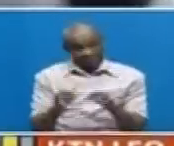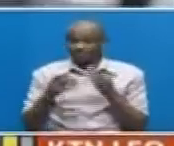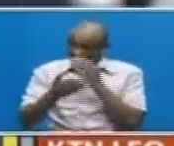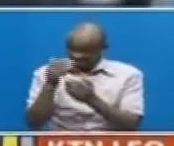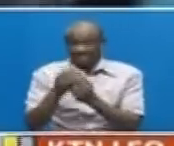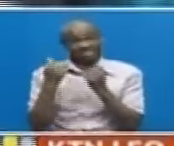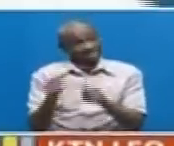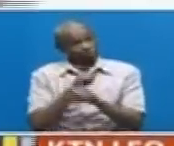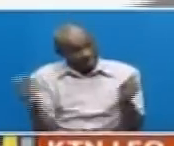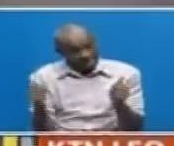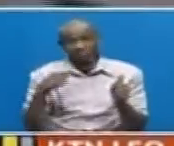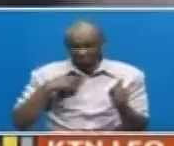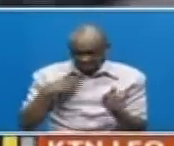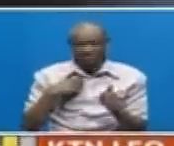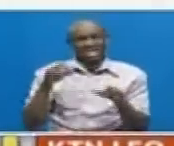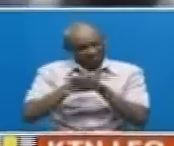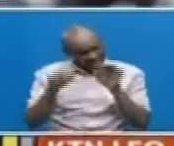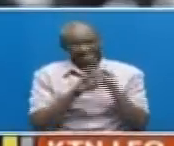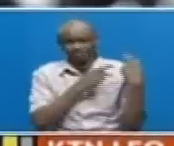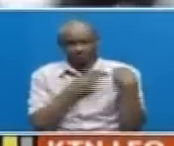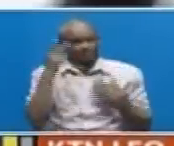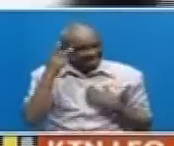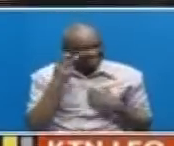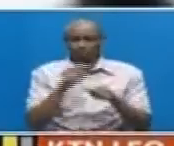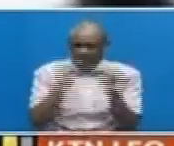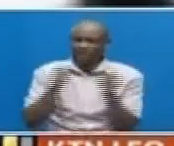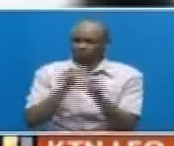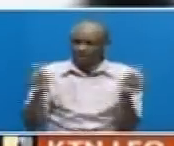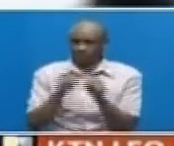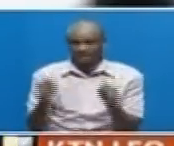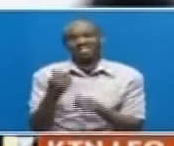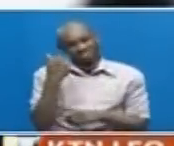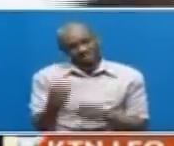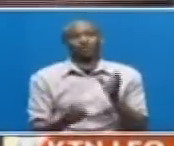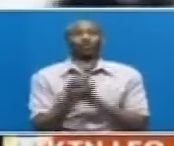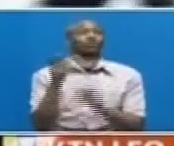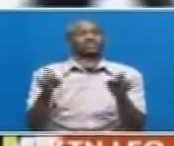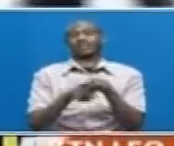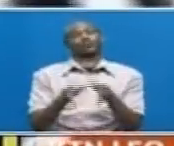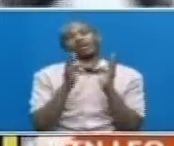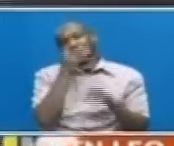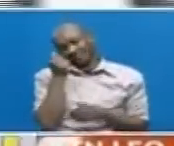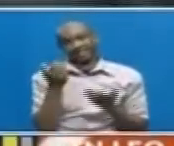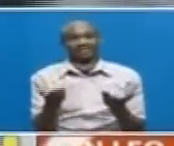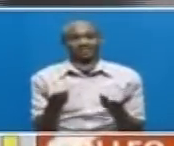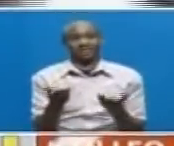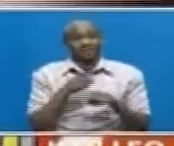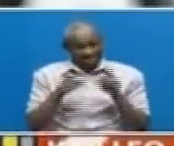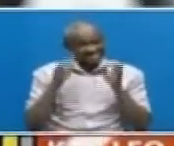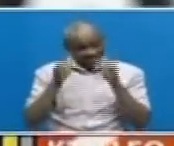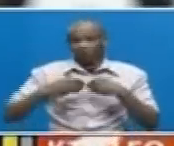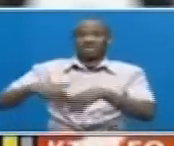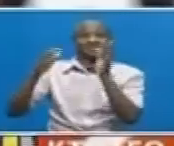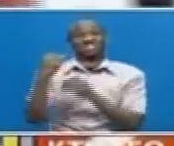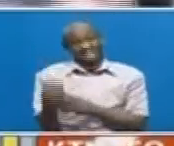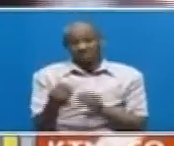up the child and he's doing what a parent should do, practicing parenthood, then the child will grow up a better person in the society. But if you let